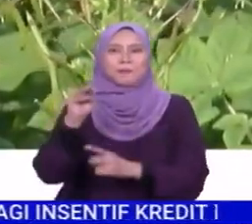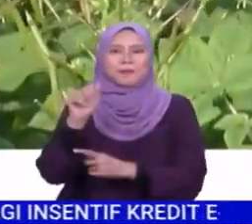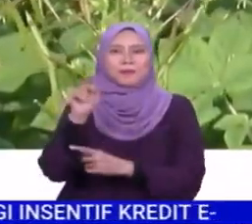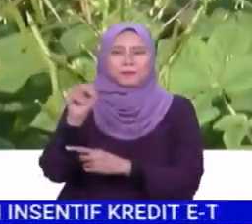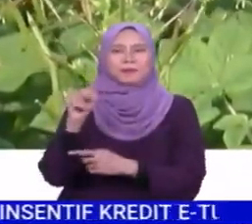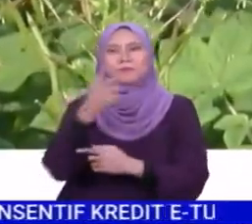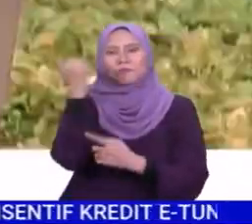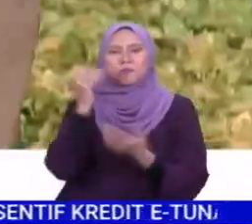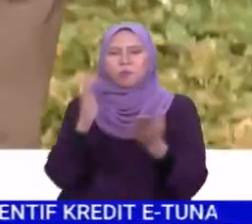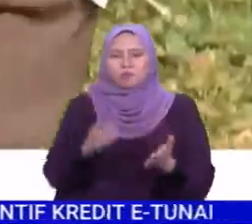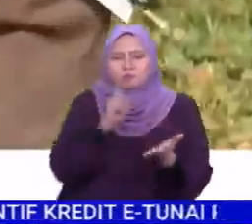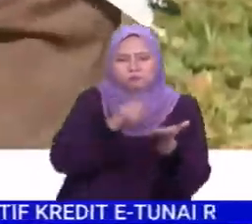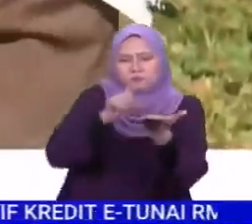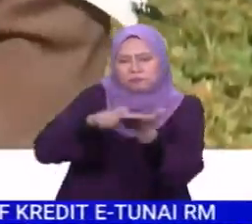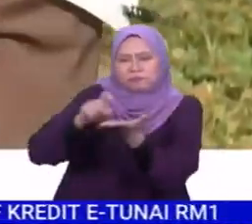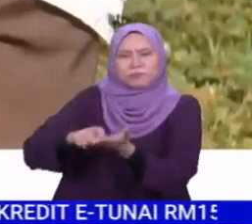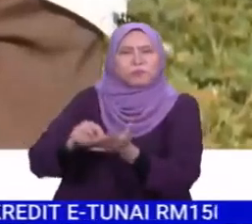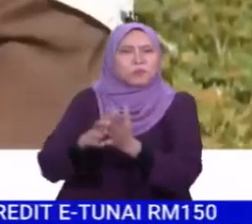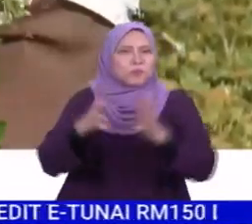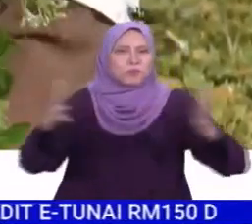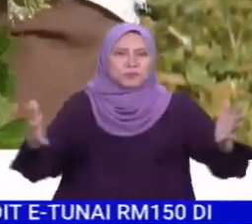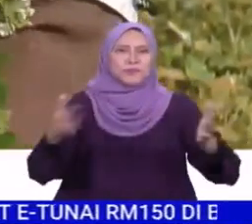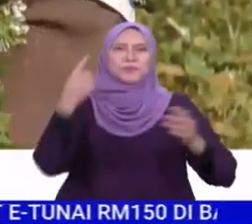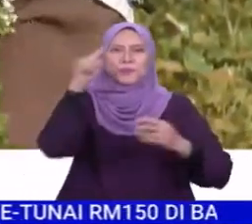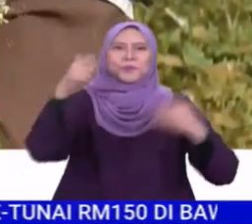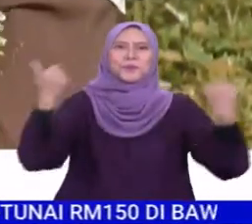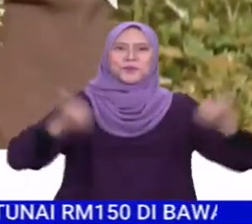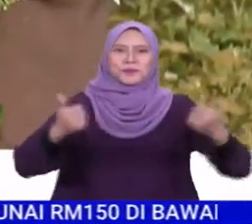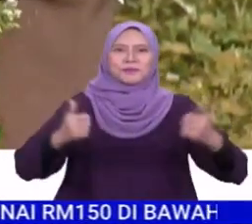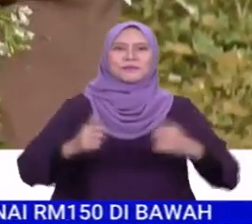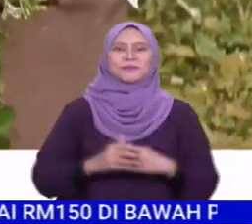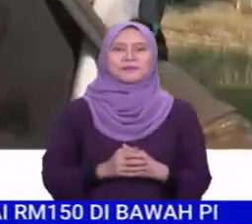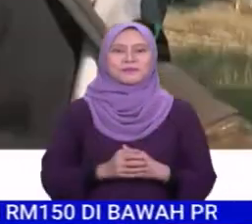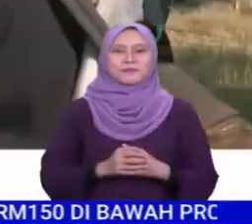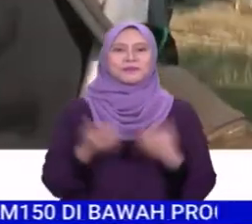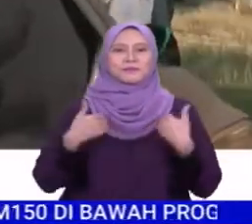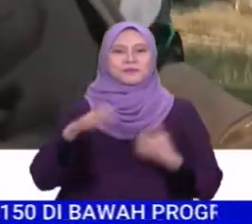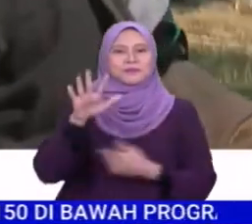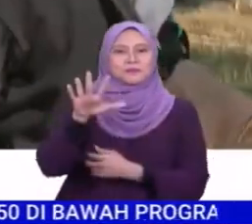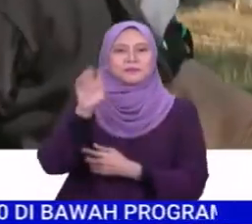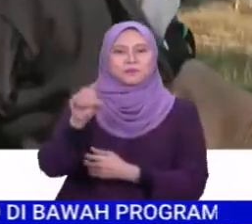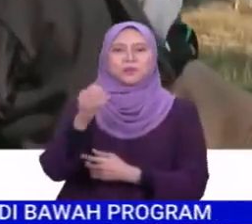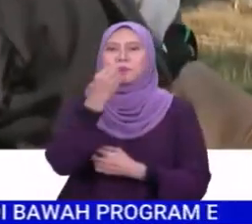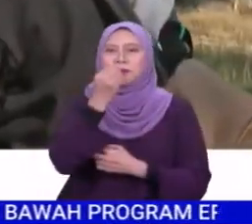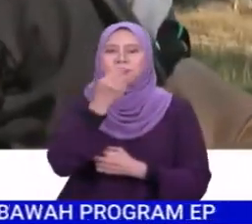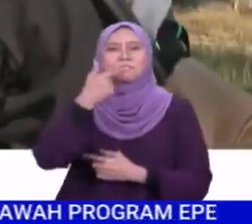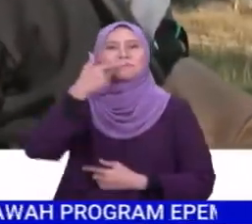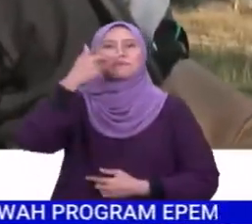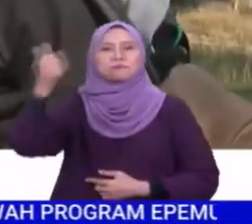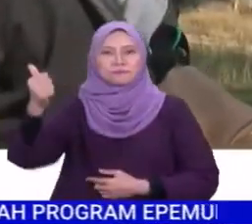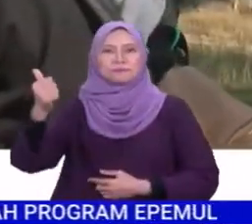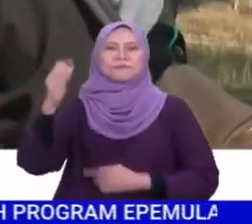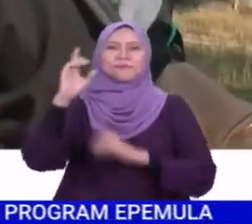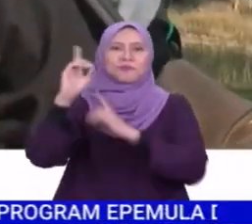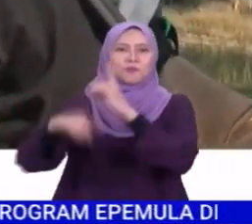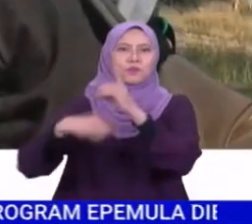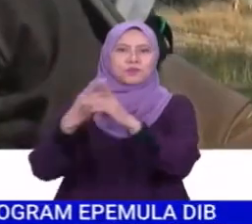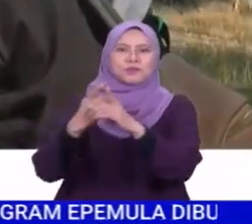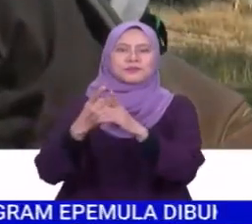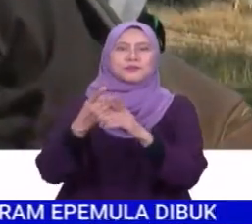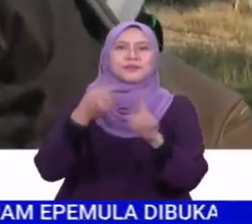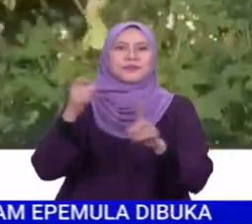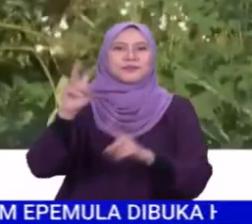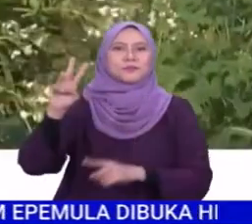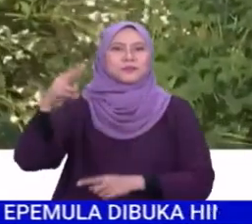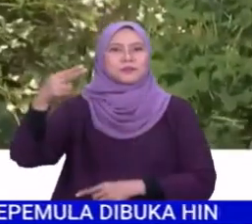pelanggan sempena Aidilfitri tahun ini. Tersenarai antara 50 makanan terlazat di dunia oleh Badan